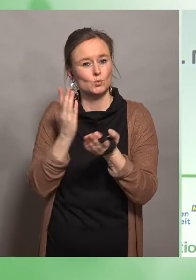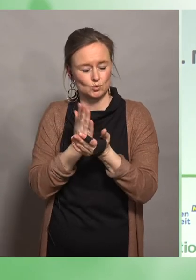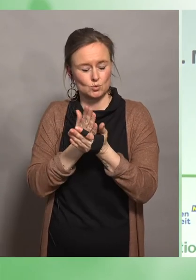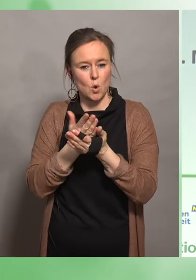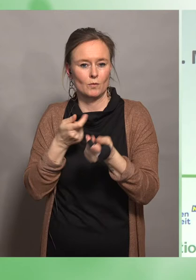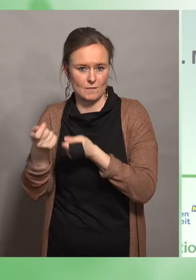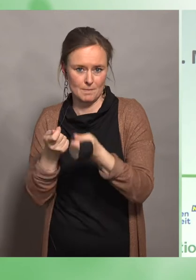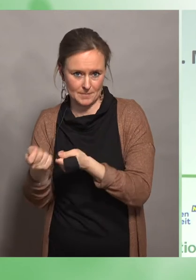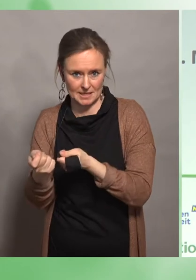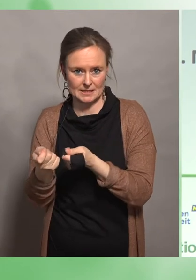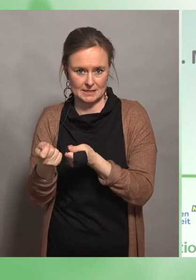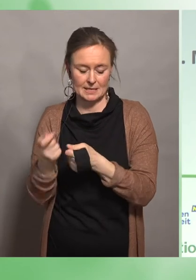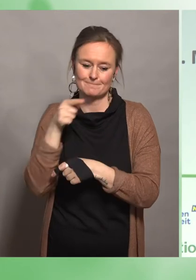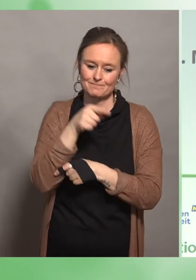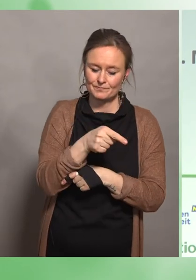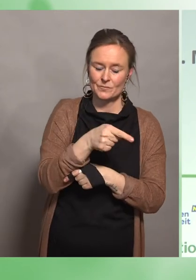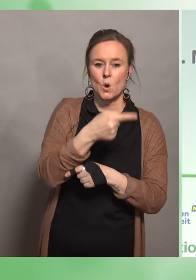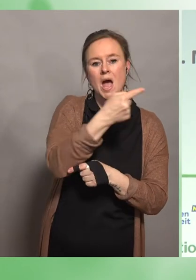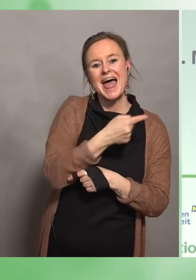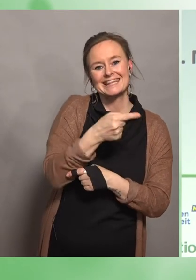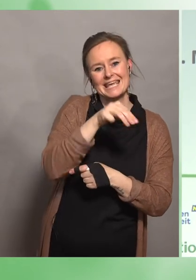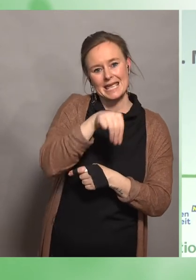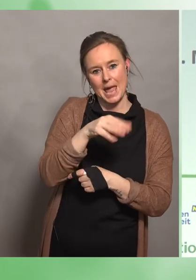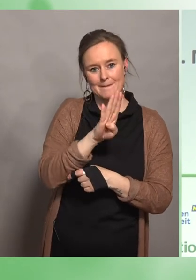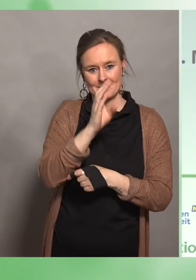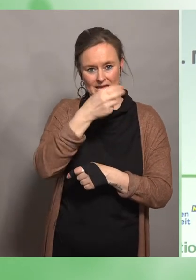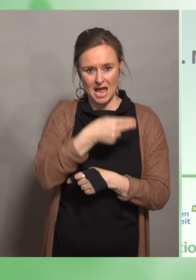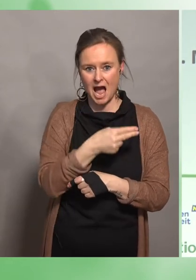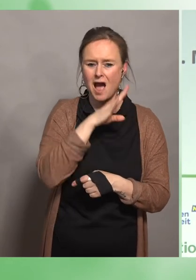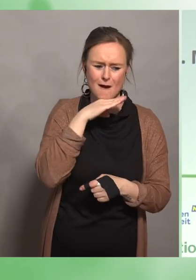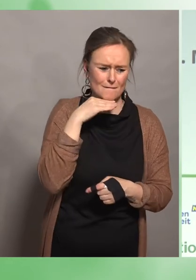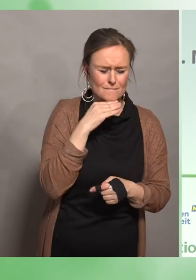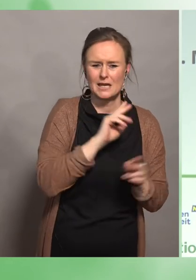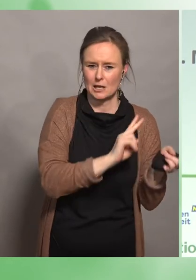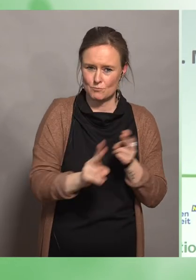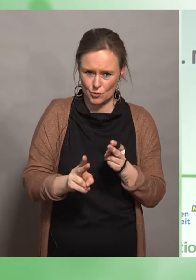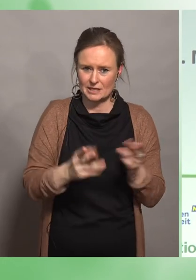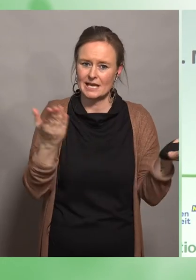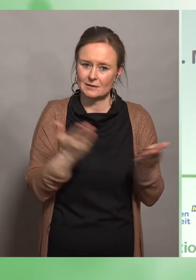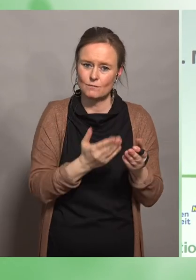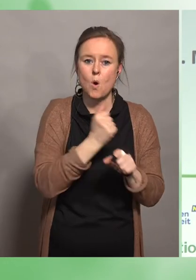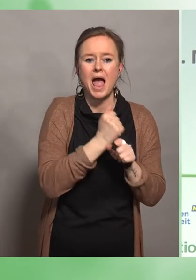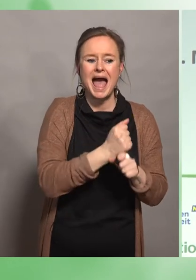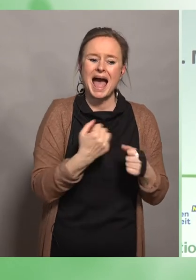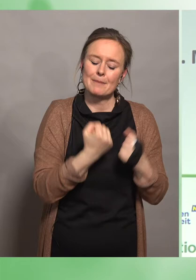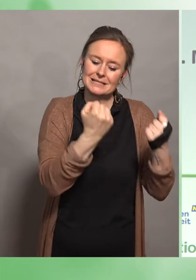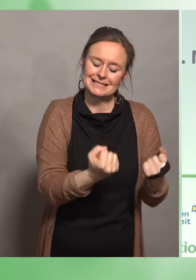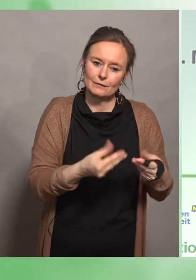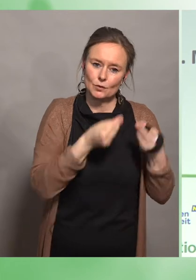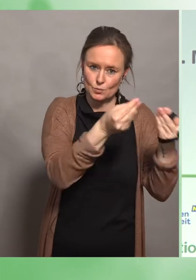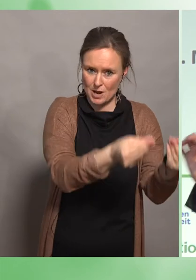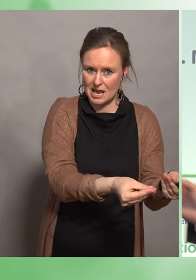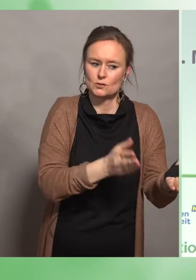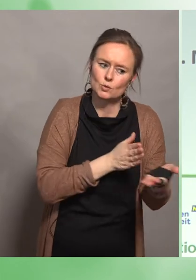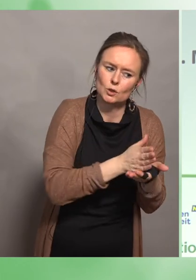Mensch und Arbeit GmbH eine ganze Reihe von Beschäftigungsprojekten, wo wir Arbeitskräfteüberlassungen durchführen. Und dann ist immer die Frage,